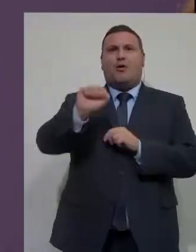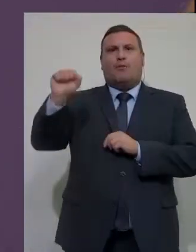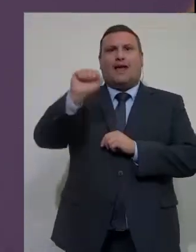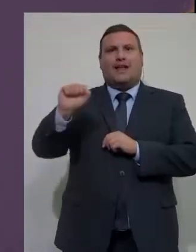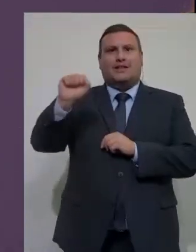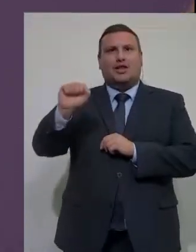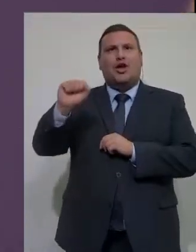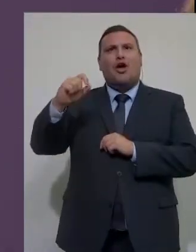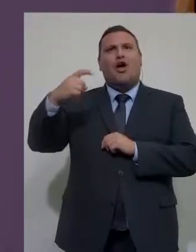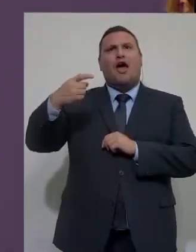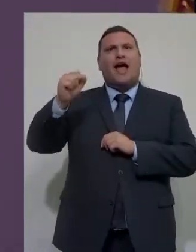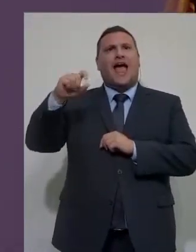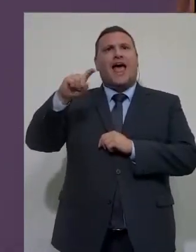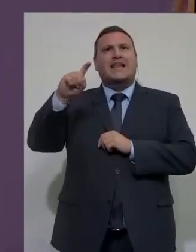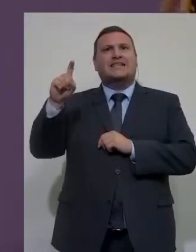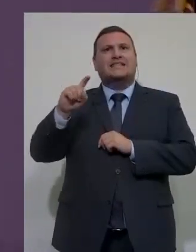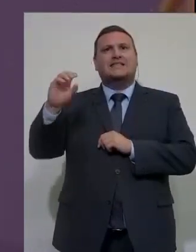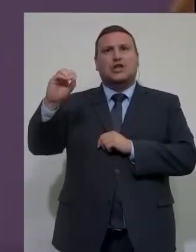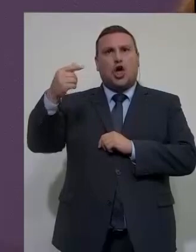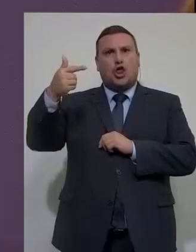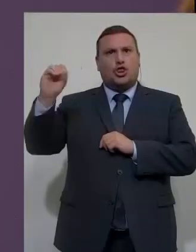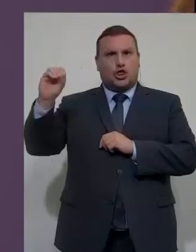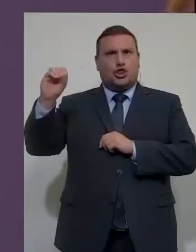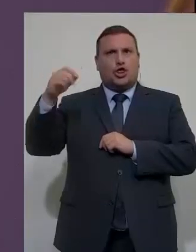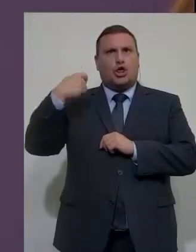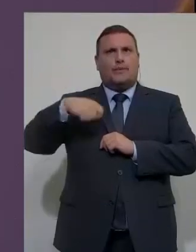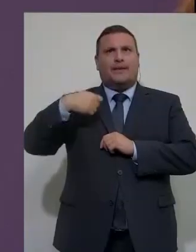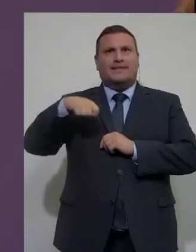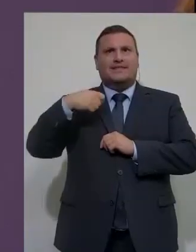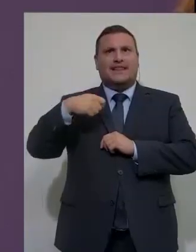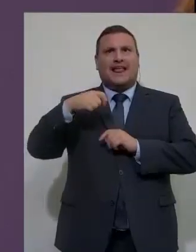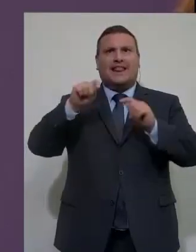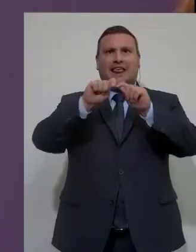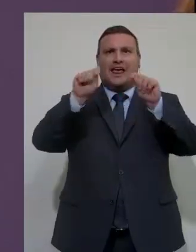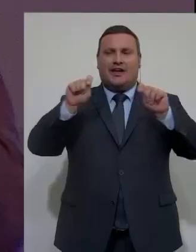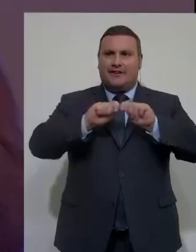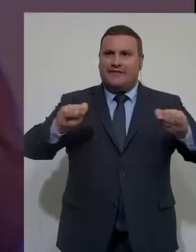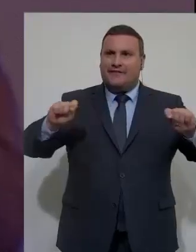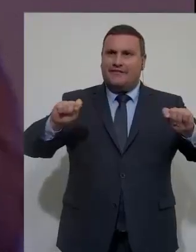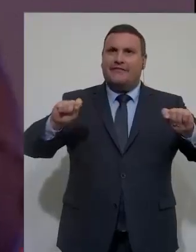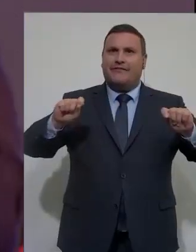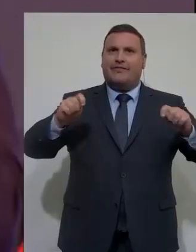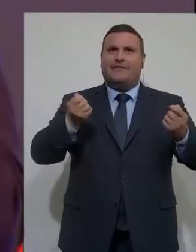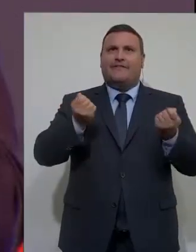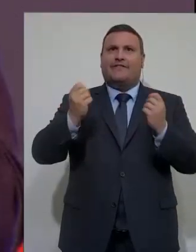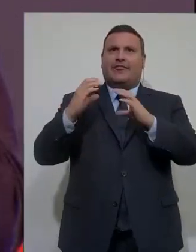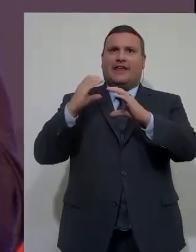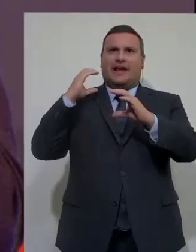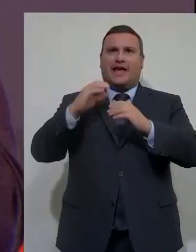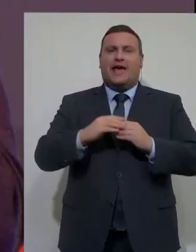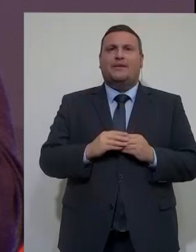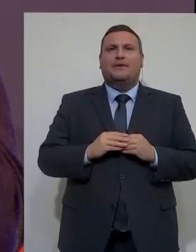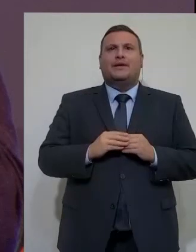Fighter Federcamping. Buongiorno. Ringrazio anch'io il Ministero e chi ci ospita per questa importante